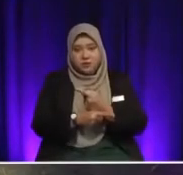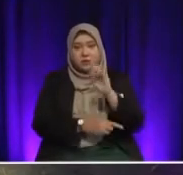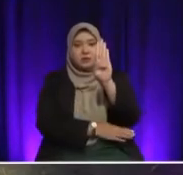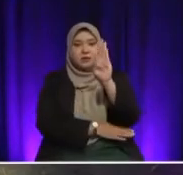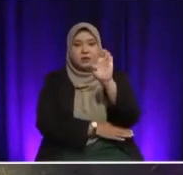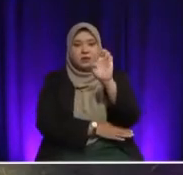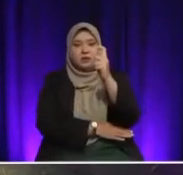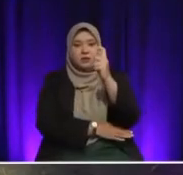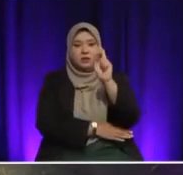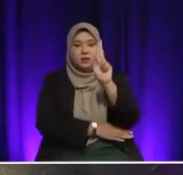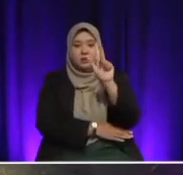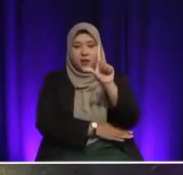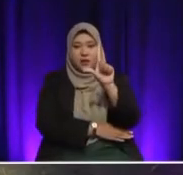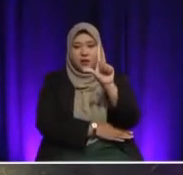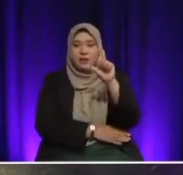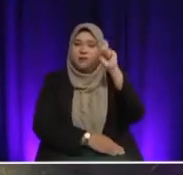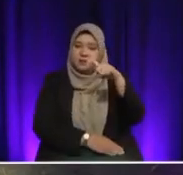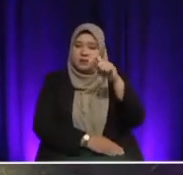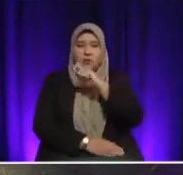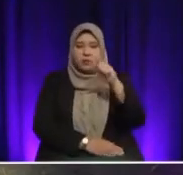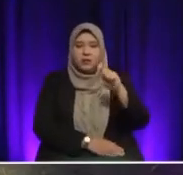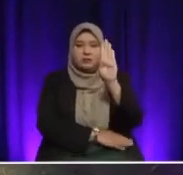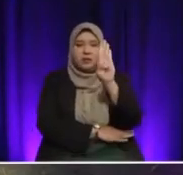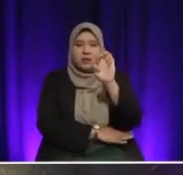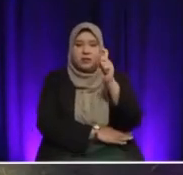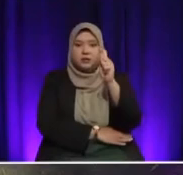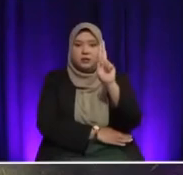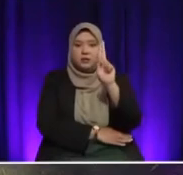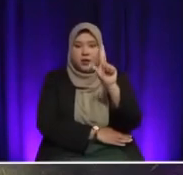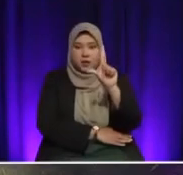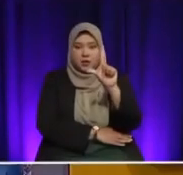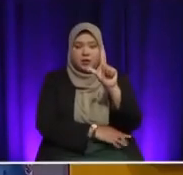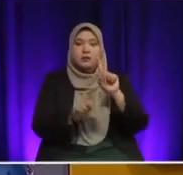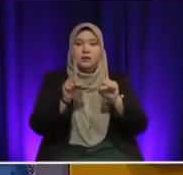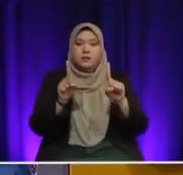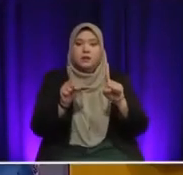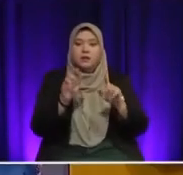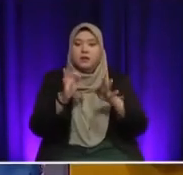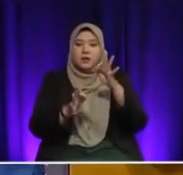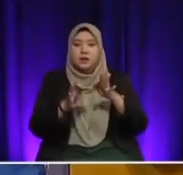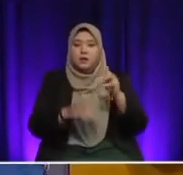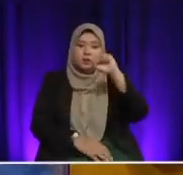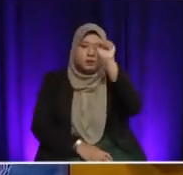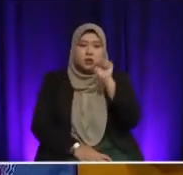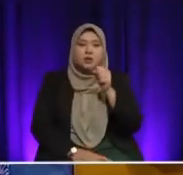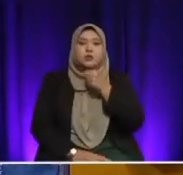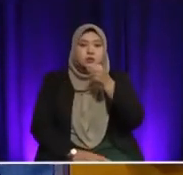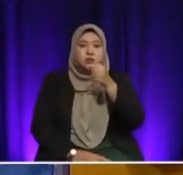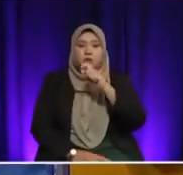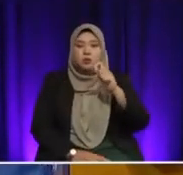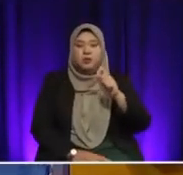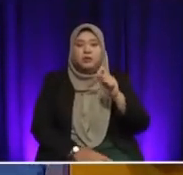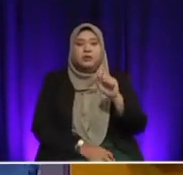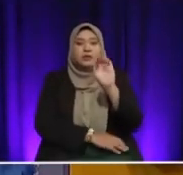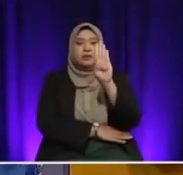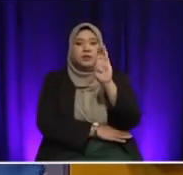betul dengan tidak palsu. Tidak mengikut kehendak soalan lah maknanya. Ya, betul. Baik. Ataupun kalau katakan budak pangkah ataupun tik, right? Tanda tik. Pun salah.